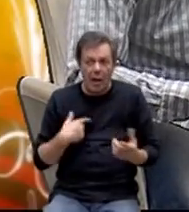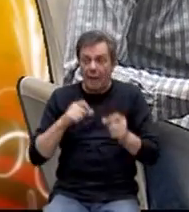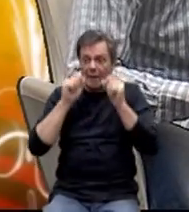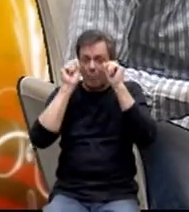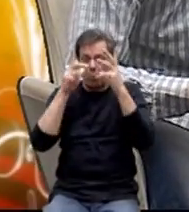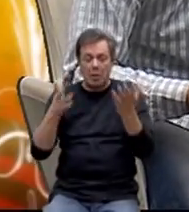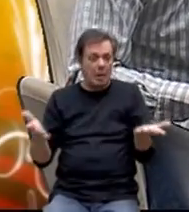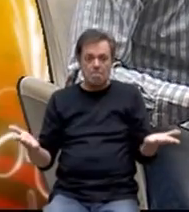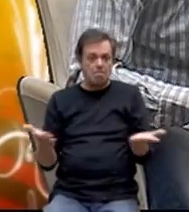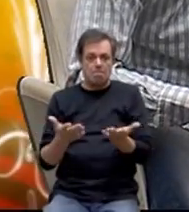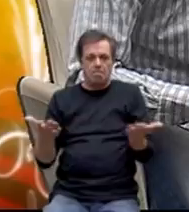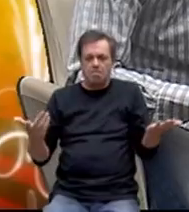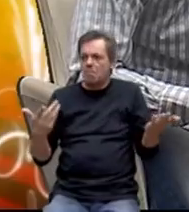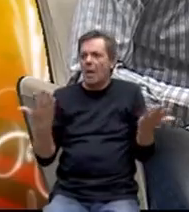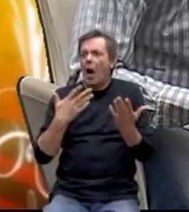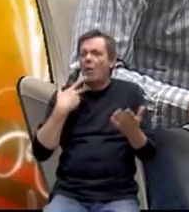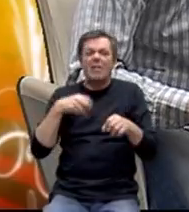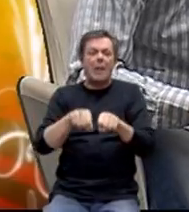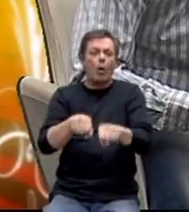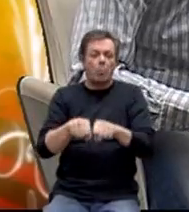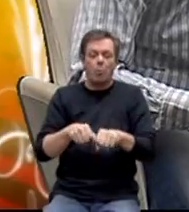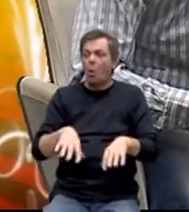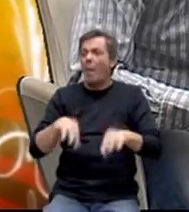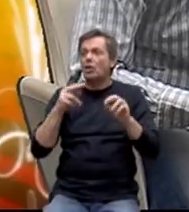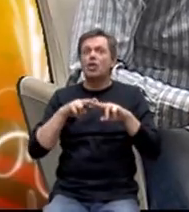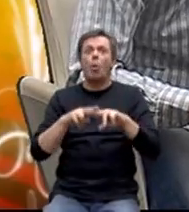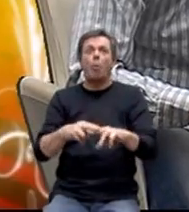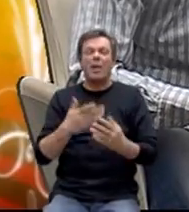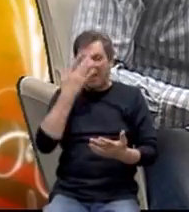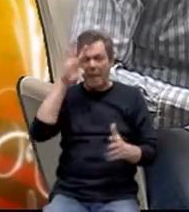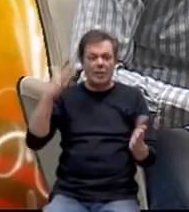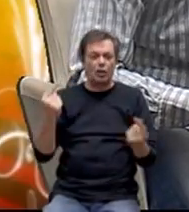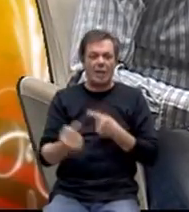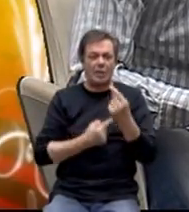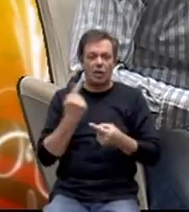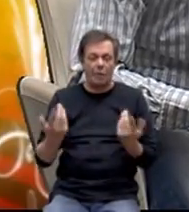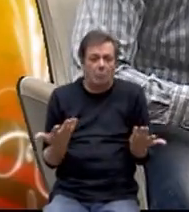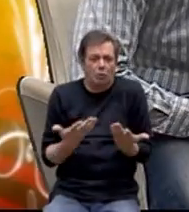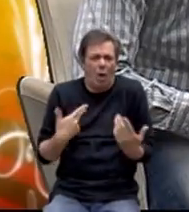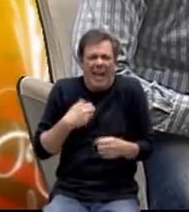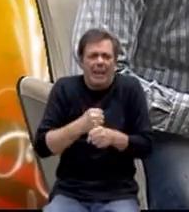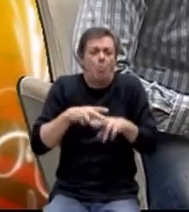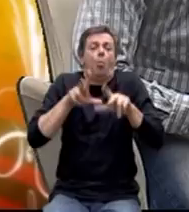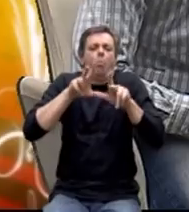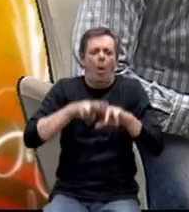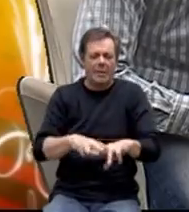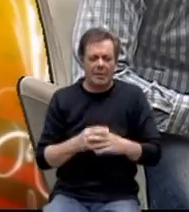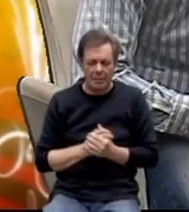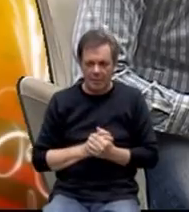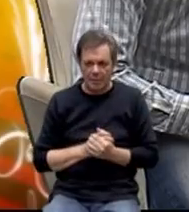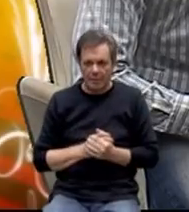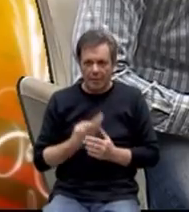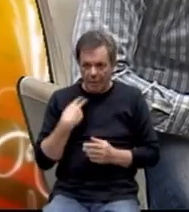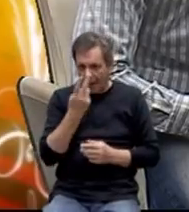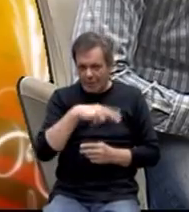probudite, nekud ko da vas je neko probudio, nađete se u bolnici, Kristina, šta ja sad ovdje radim? Kad je došao k sebi, kad vas